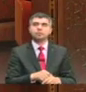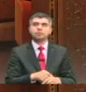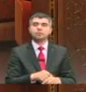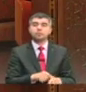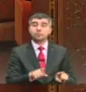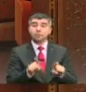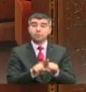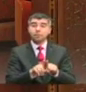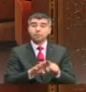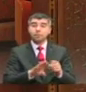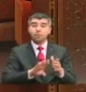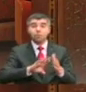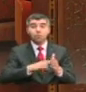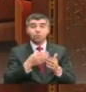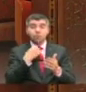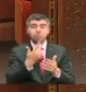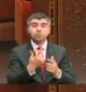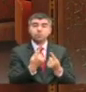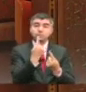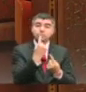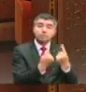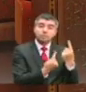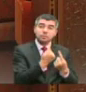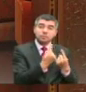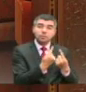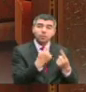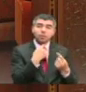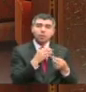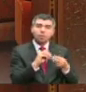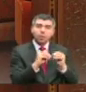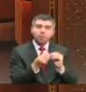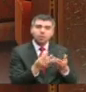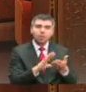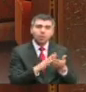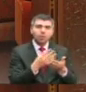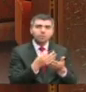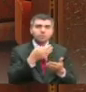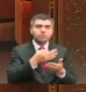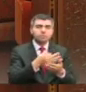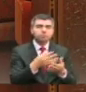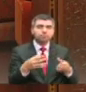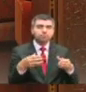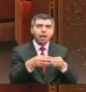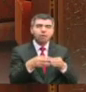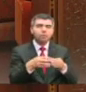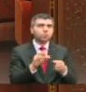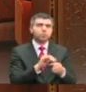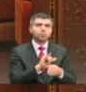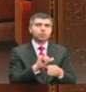لا تتدخل أي اعتبارات أخرى غير الاعتبارات التربوية، بحيث أنه لا